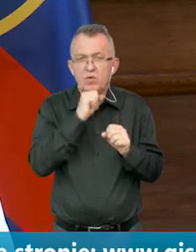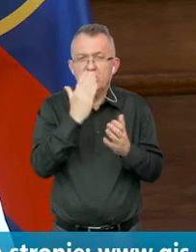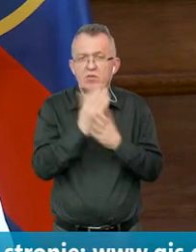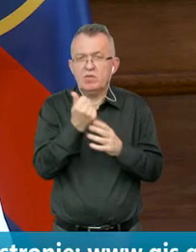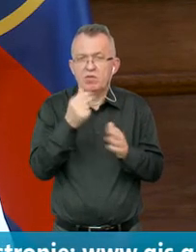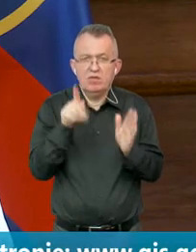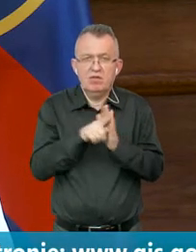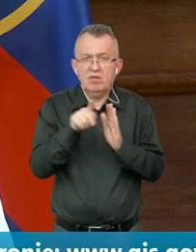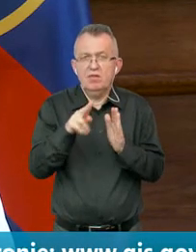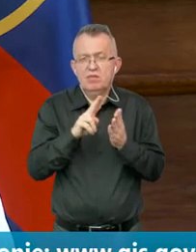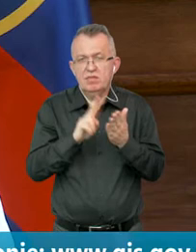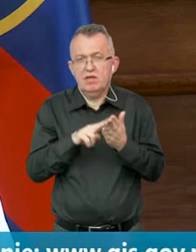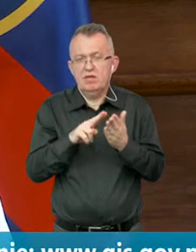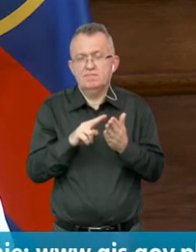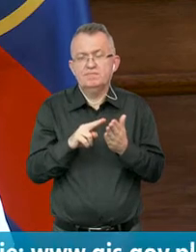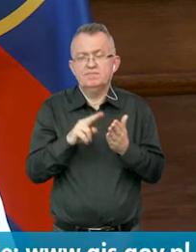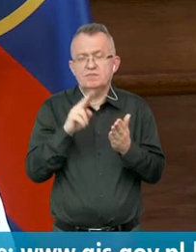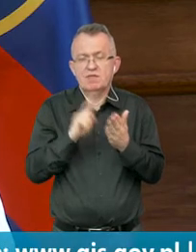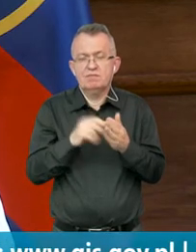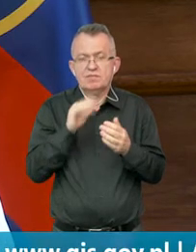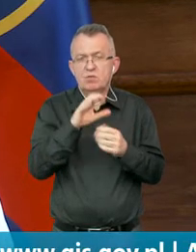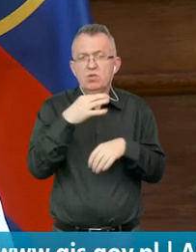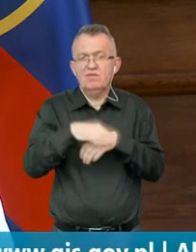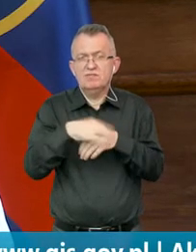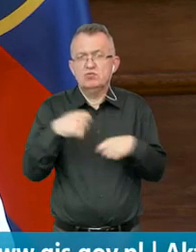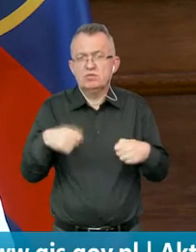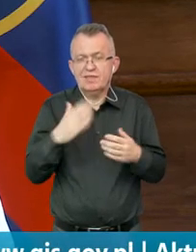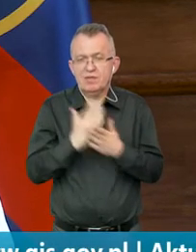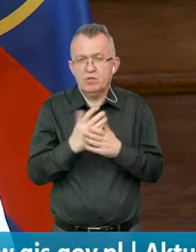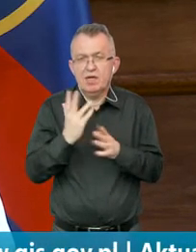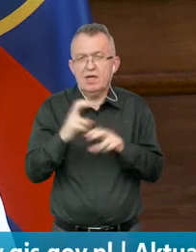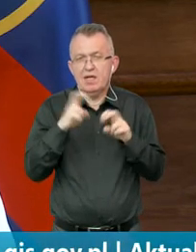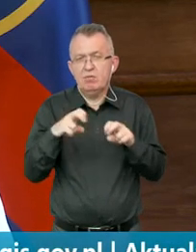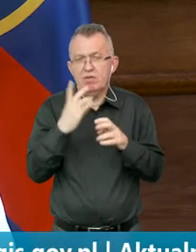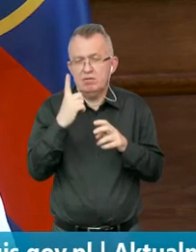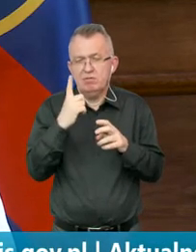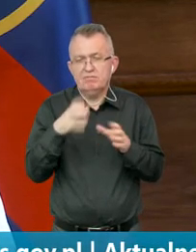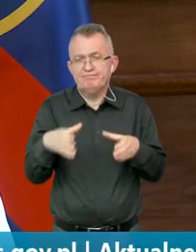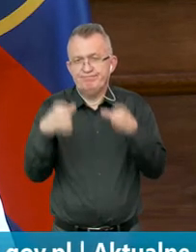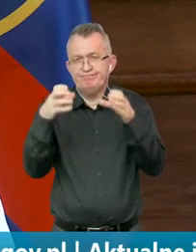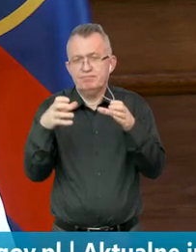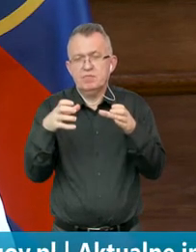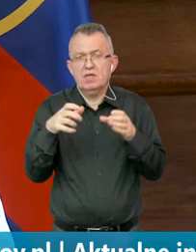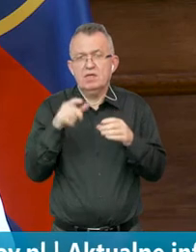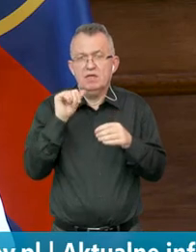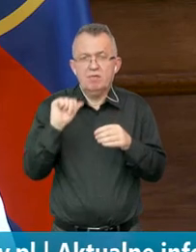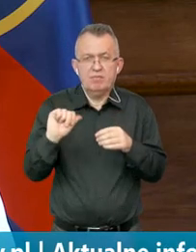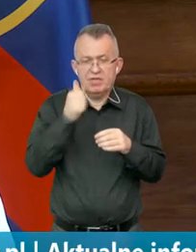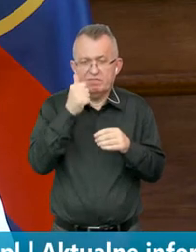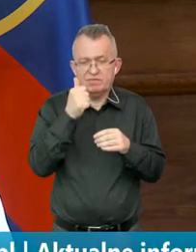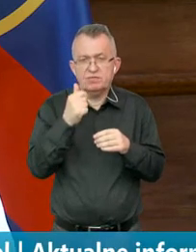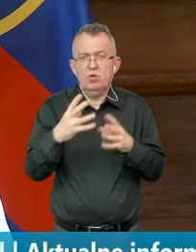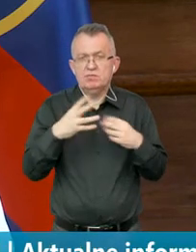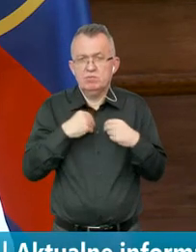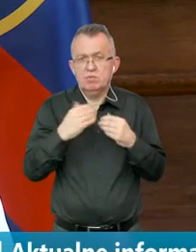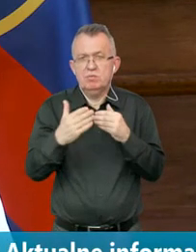środki na wsparcie Uniwersytetu Szczecińskiego, na remont jednego z jego obiektów. Oczywiście w pierwszym rozdaniu otrzymaliśmy